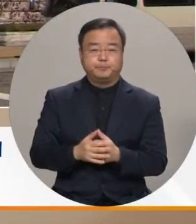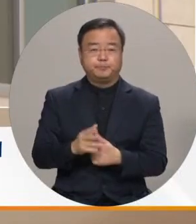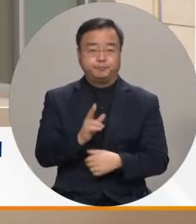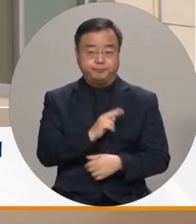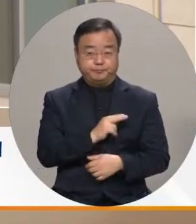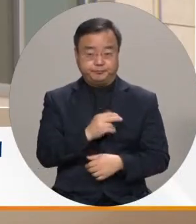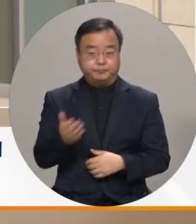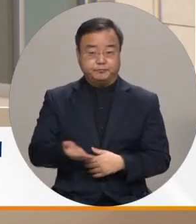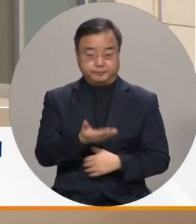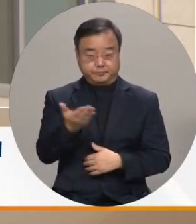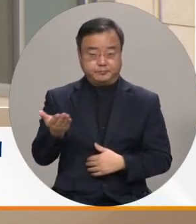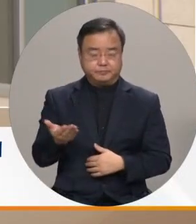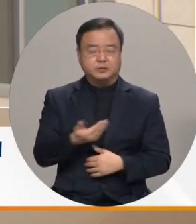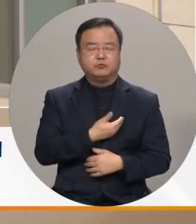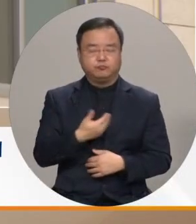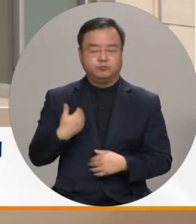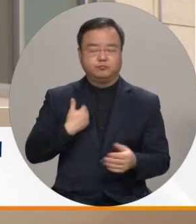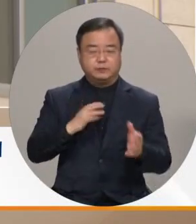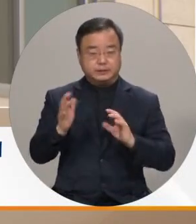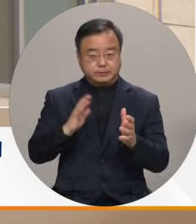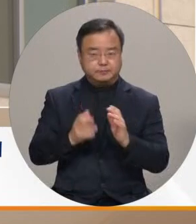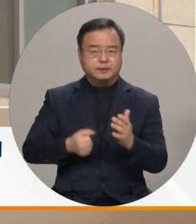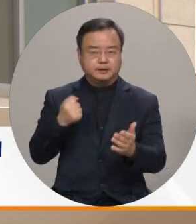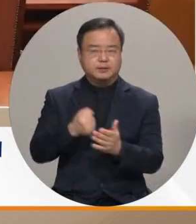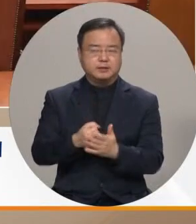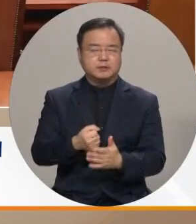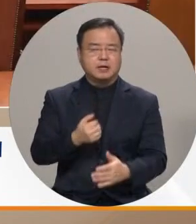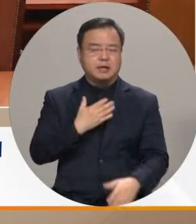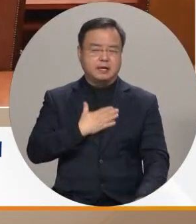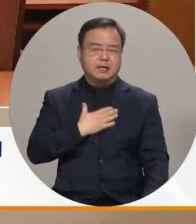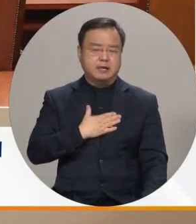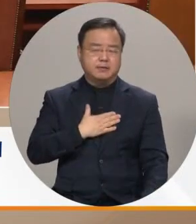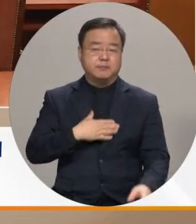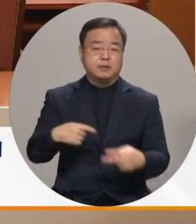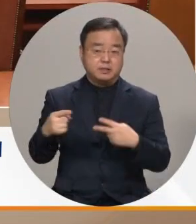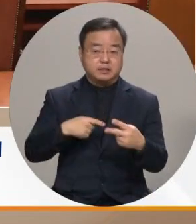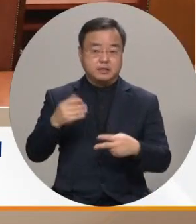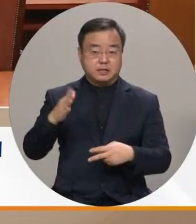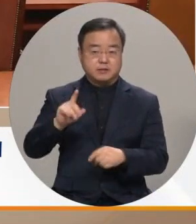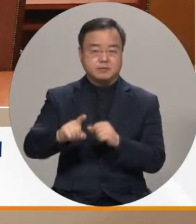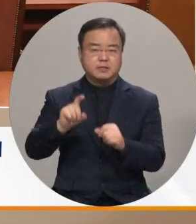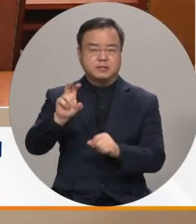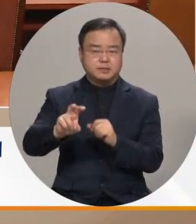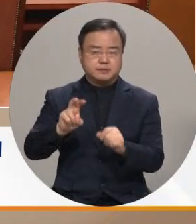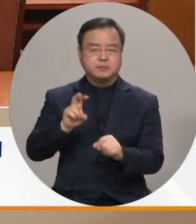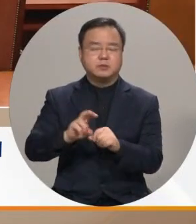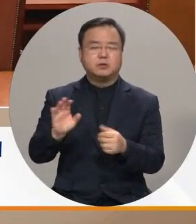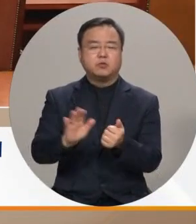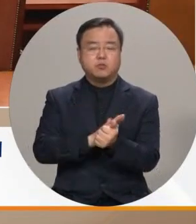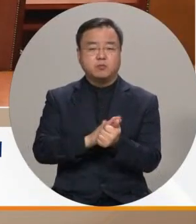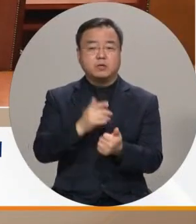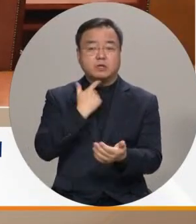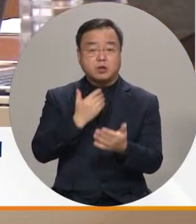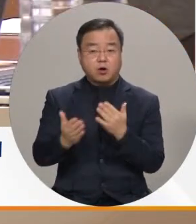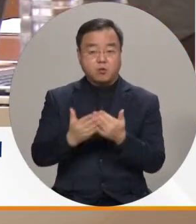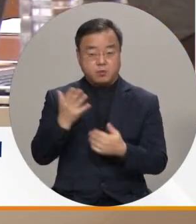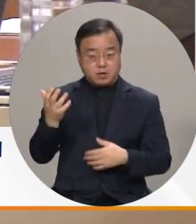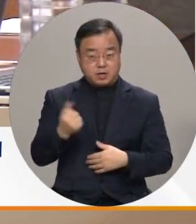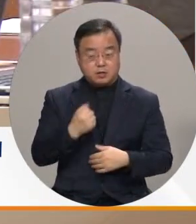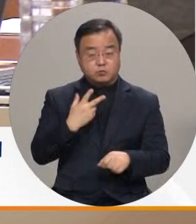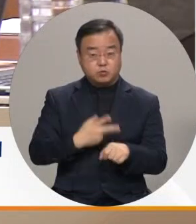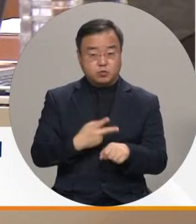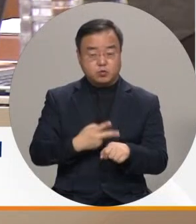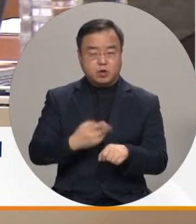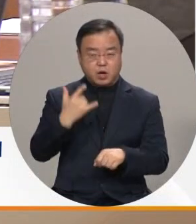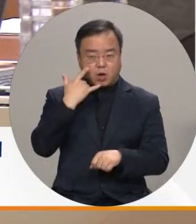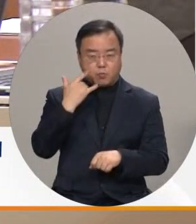거쳐서 결정을 하고자 하는 취지도 이해를 하지만 10년 20년 돌봄 경험을 갖고 있는 돌봄 교사와 부모